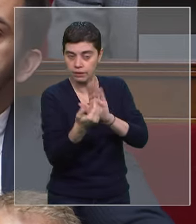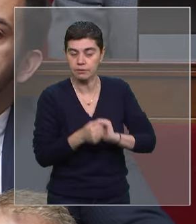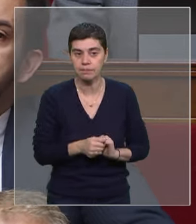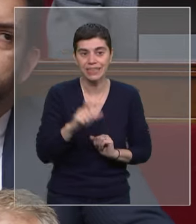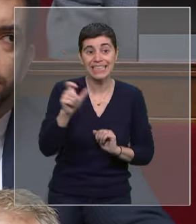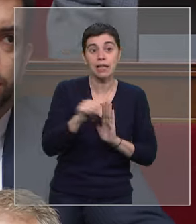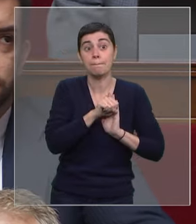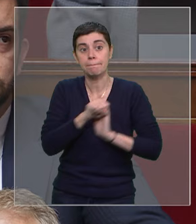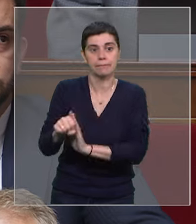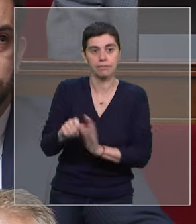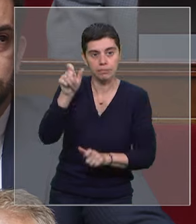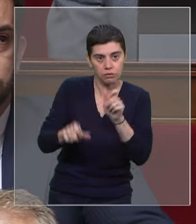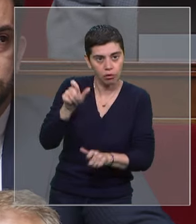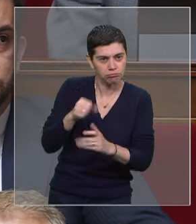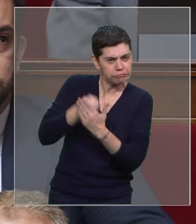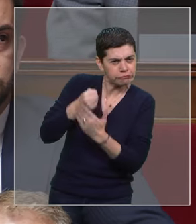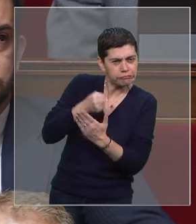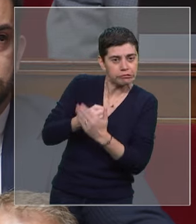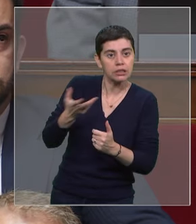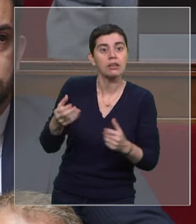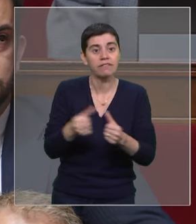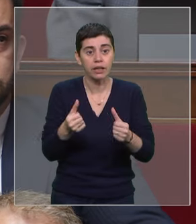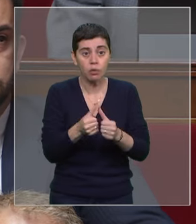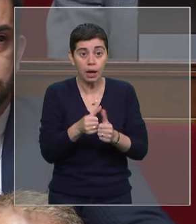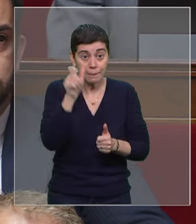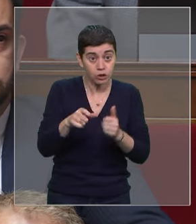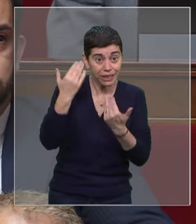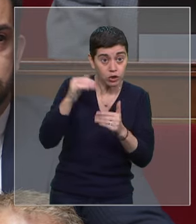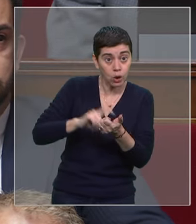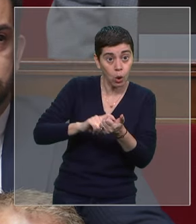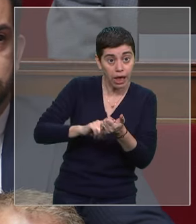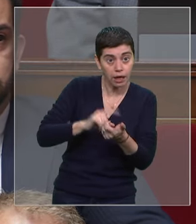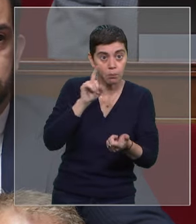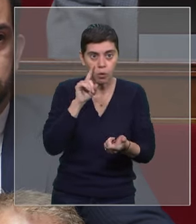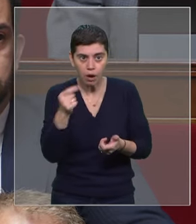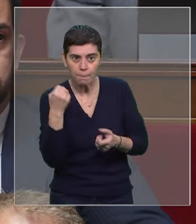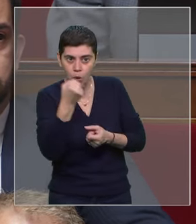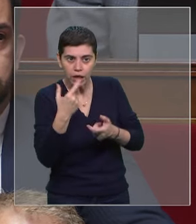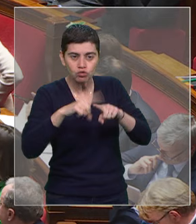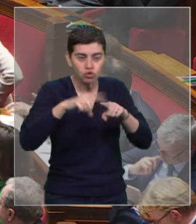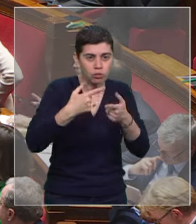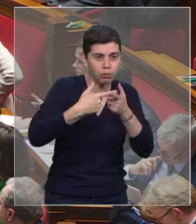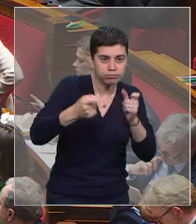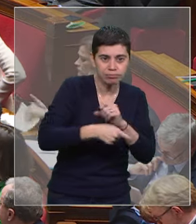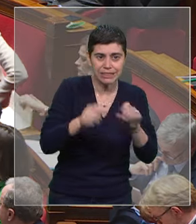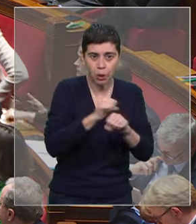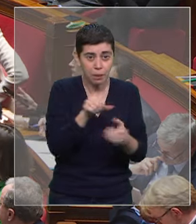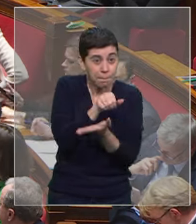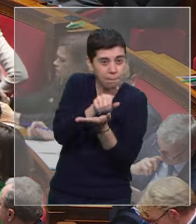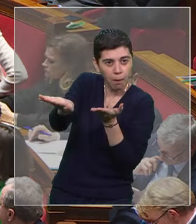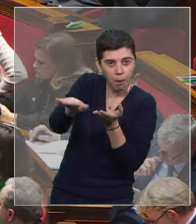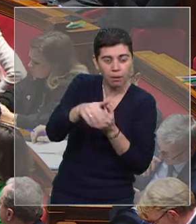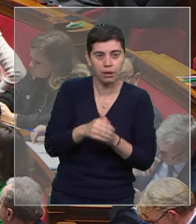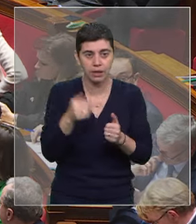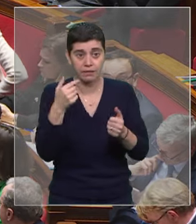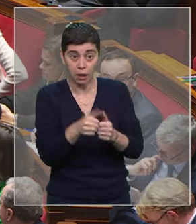nous avons là aussi des mesures. Expulser ceux qui sont étrangers pour menace grave à l'ordre public ou terrorisme. Déchoir de leur nationalité